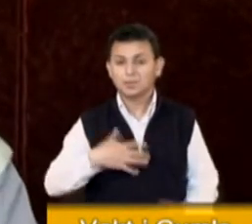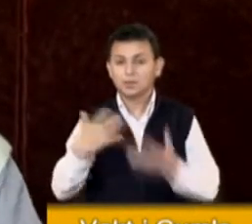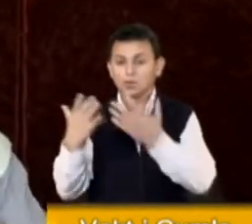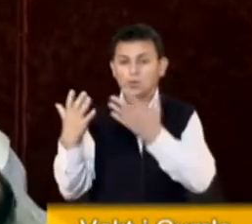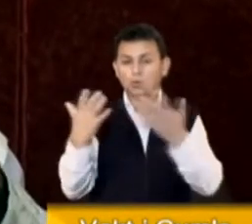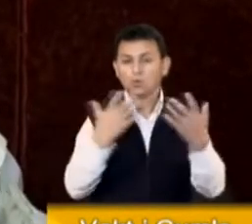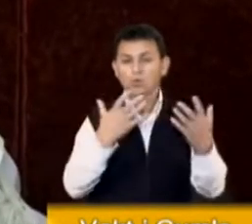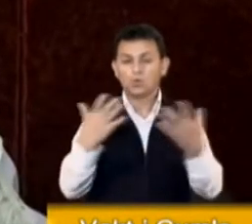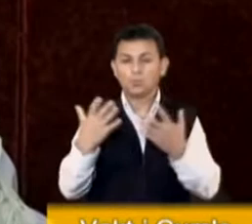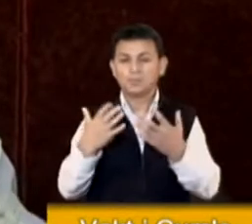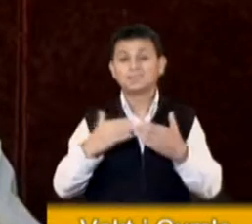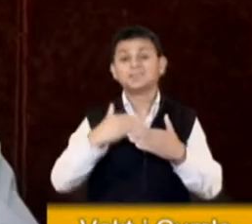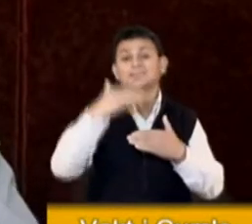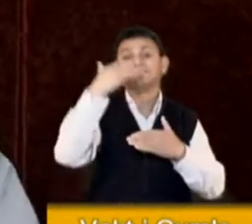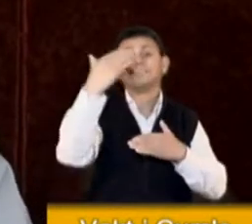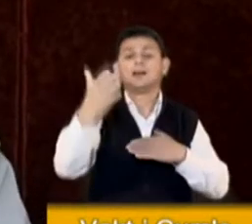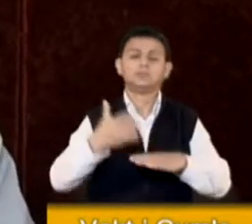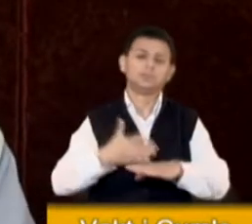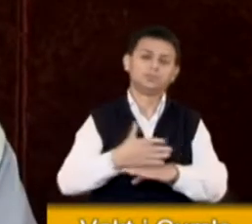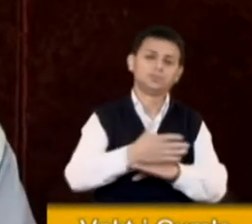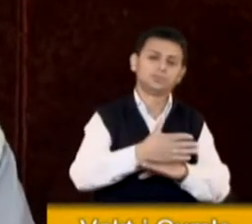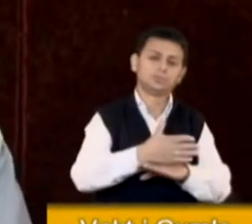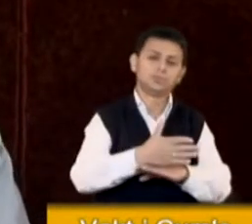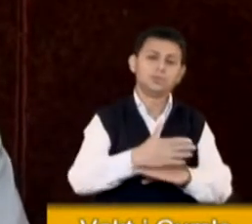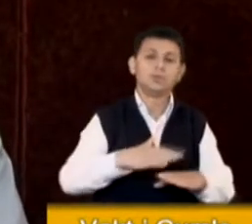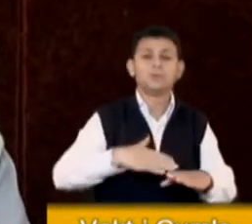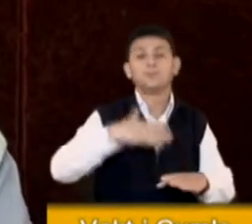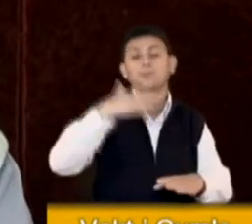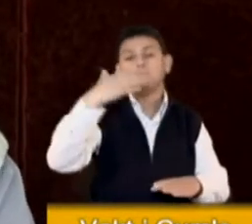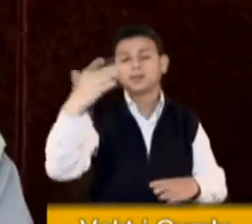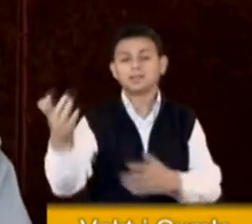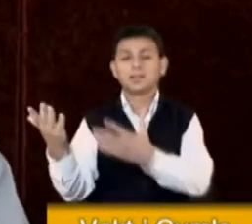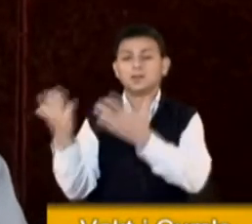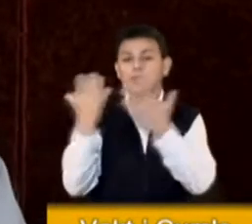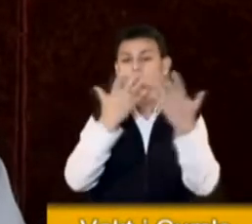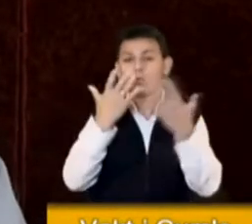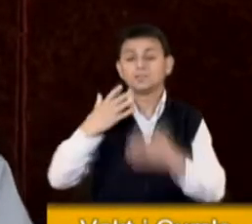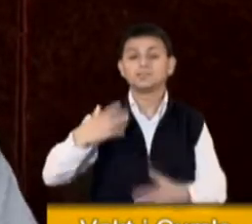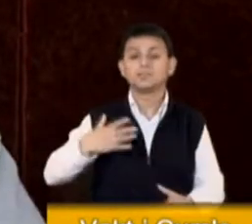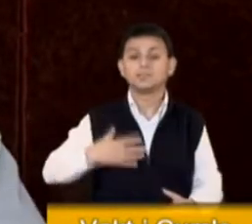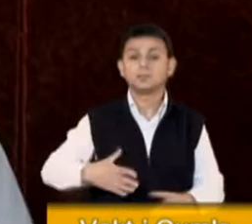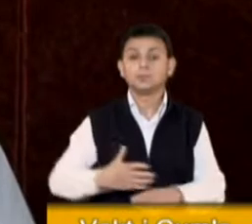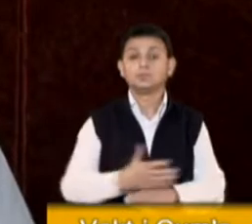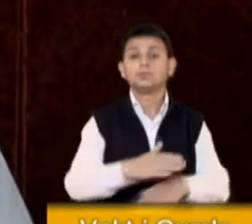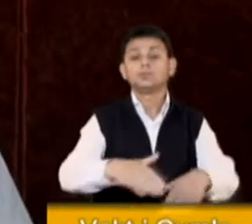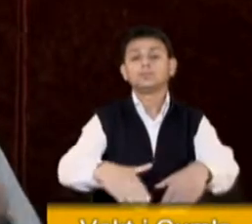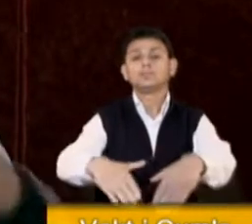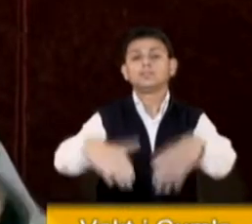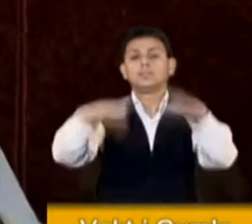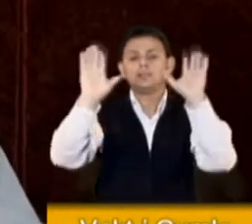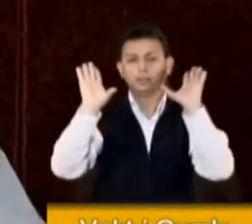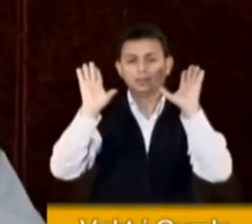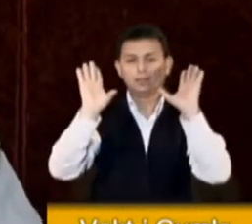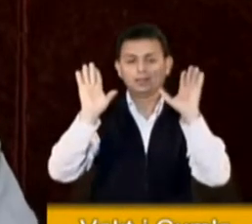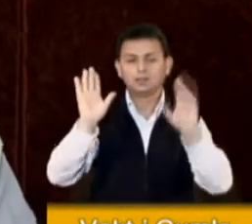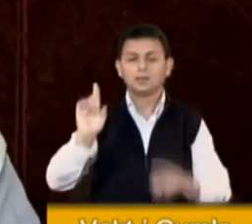beni, bir sahtekara gidip de ne okuduğu ne yazdığı belli olmayan, kulluk vazifesini